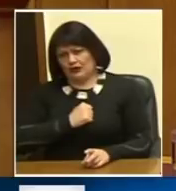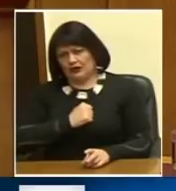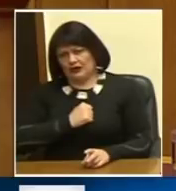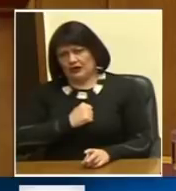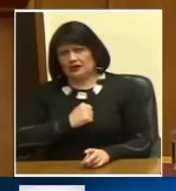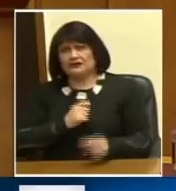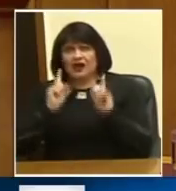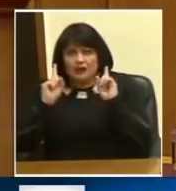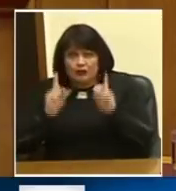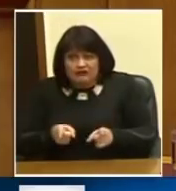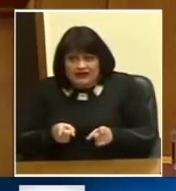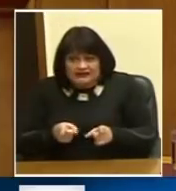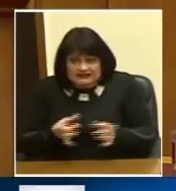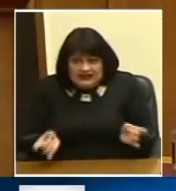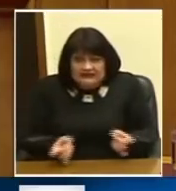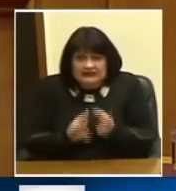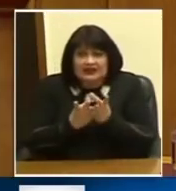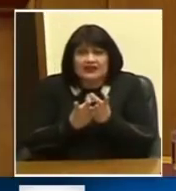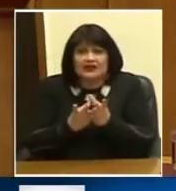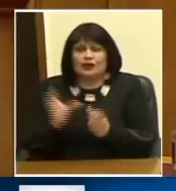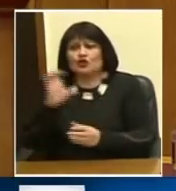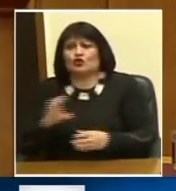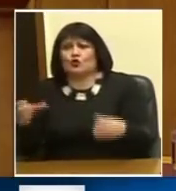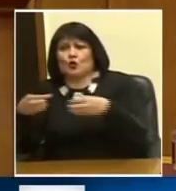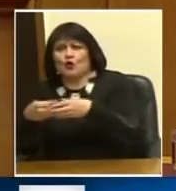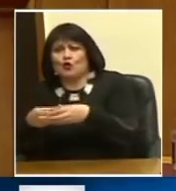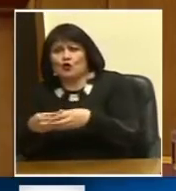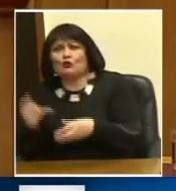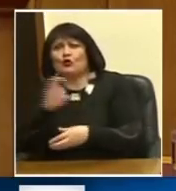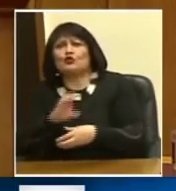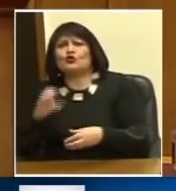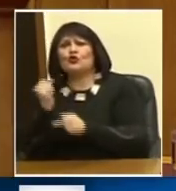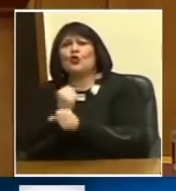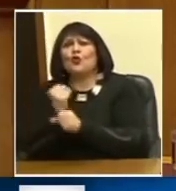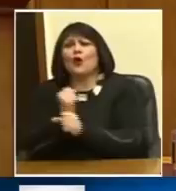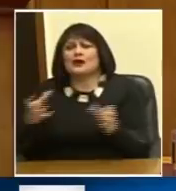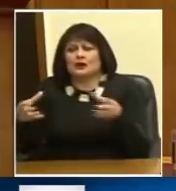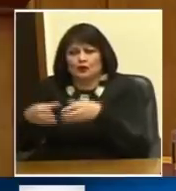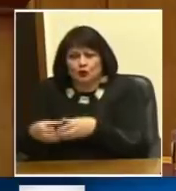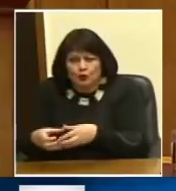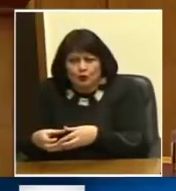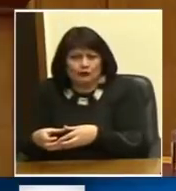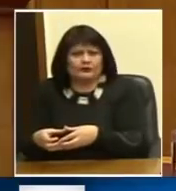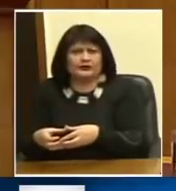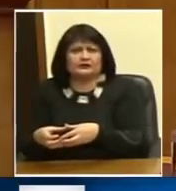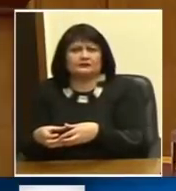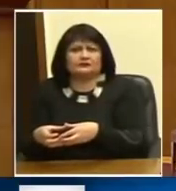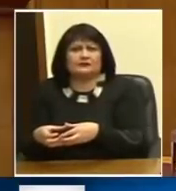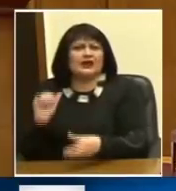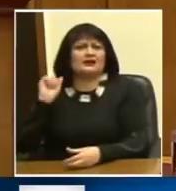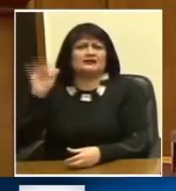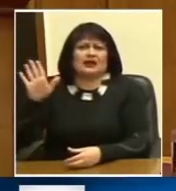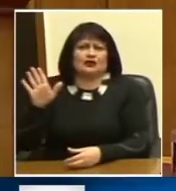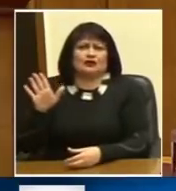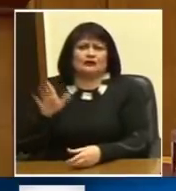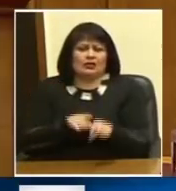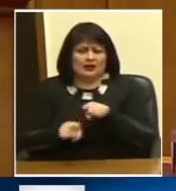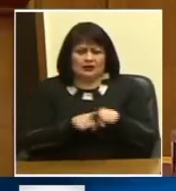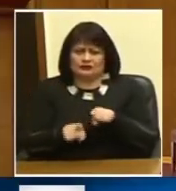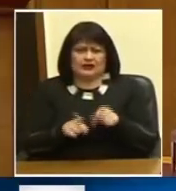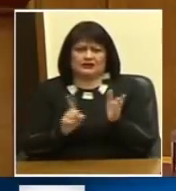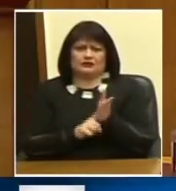ελληνικού λαού. Το Eurogroup, το Euro Working Group, πράγματα εντελώς έξω από τη δημοκρατική